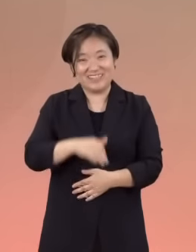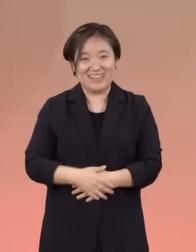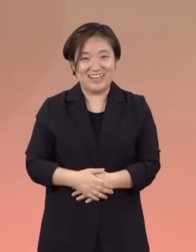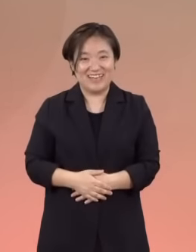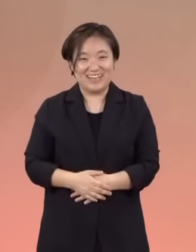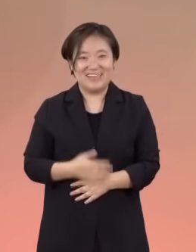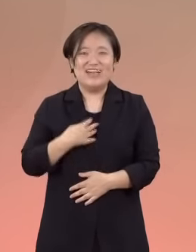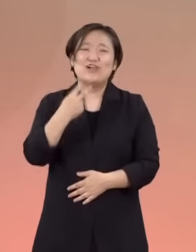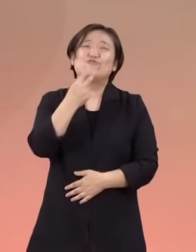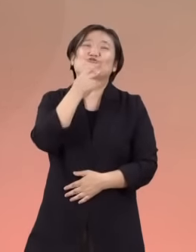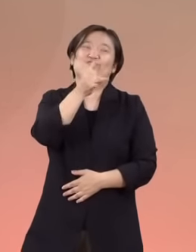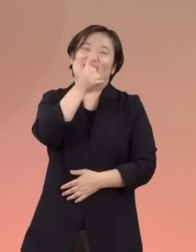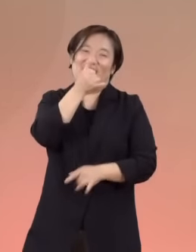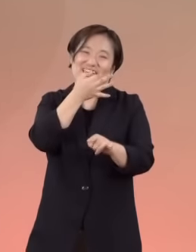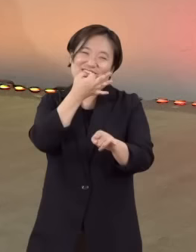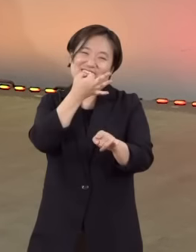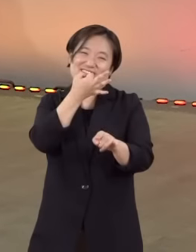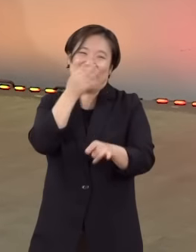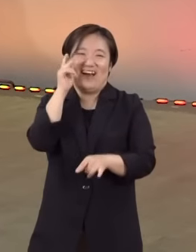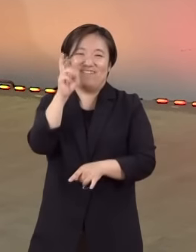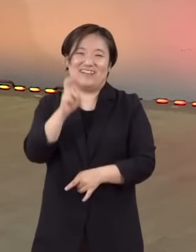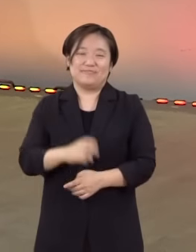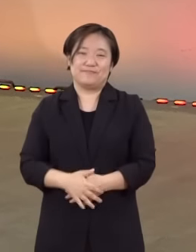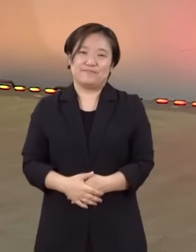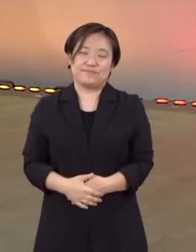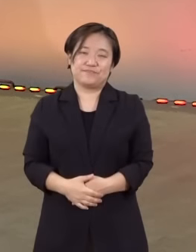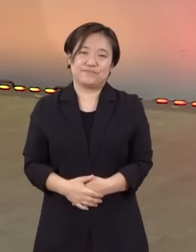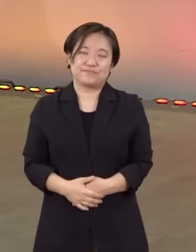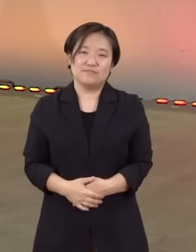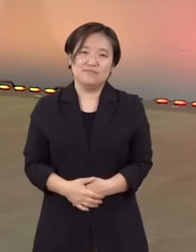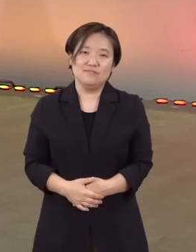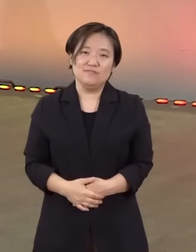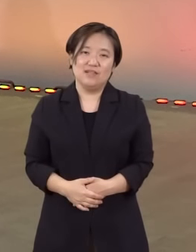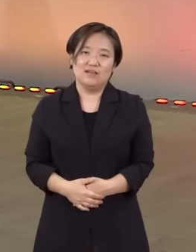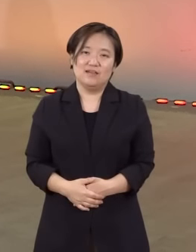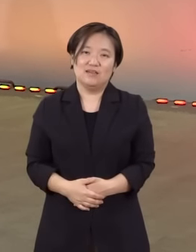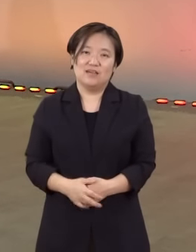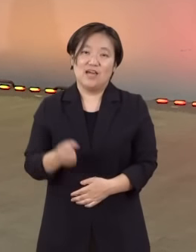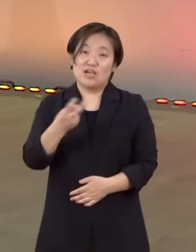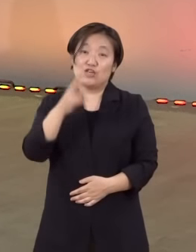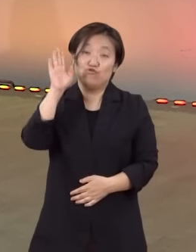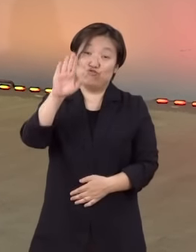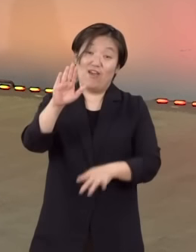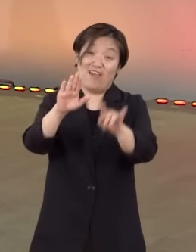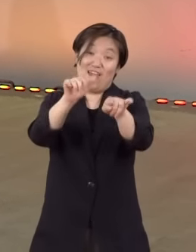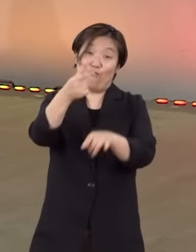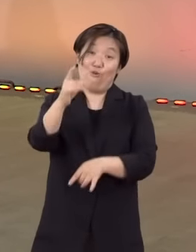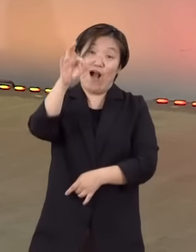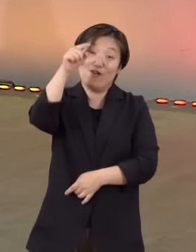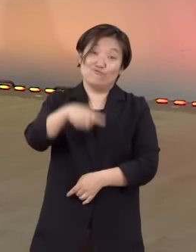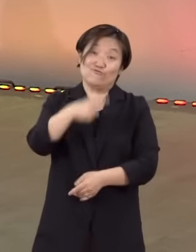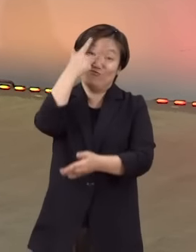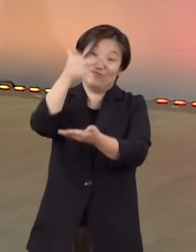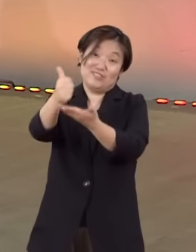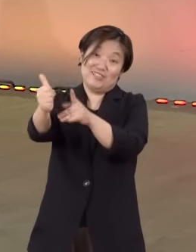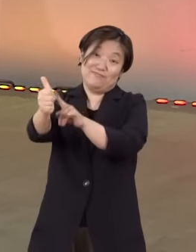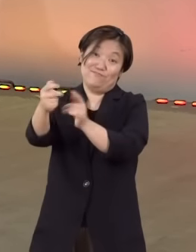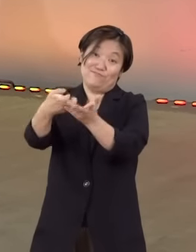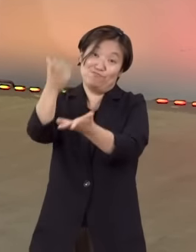욕심이란 히히 그리고 그뒤에 광님 을